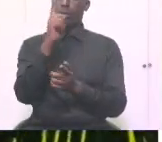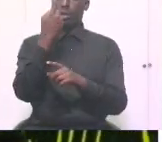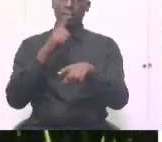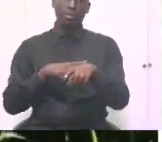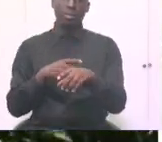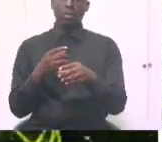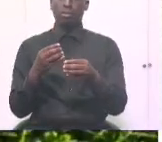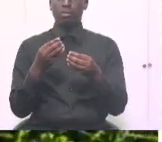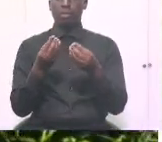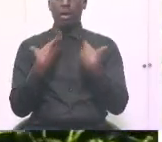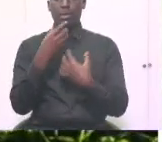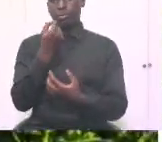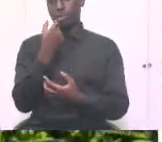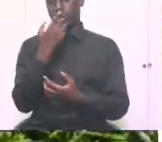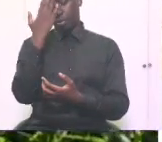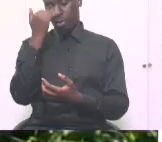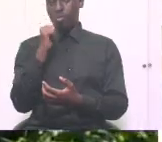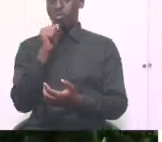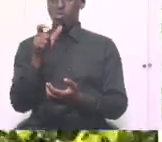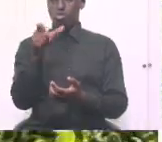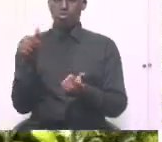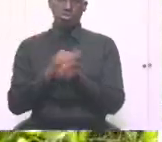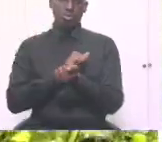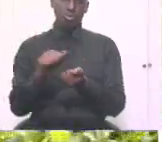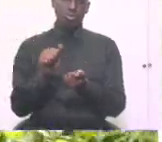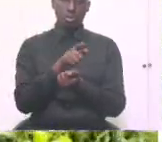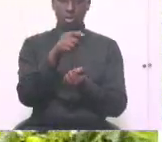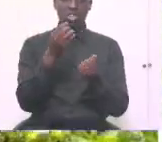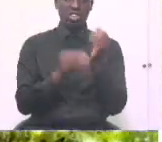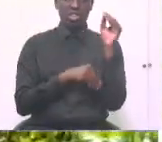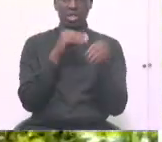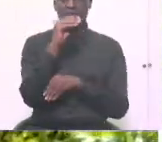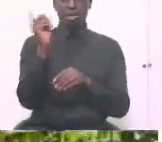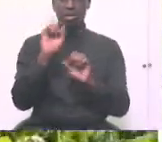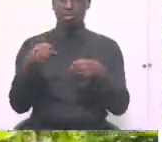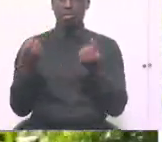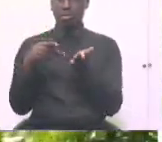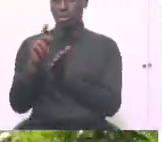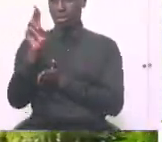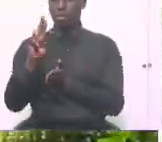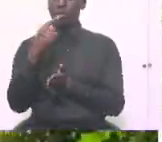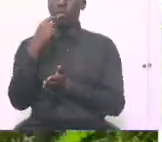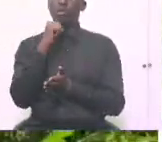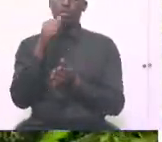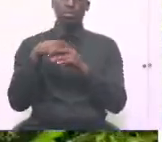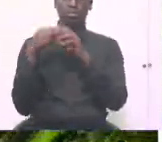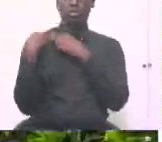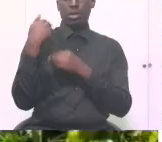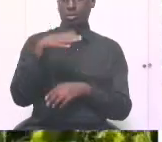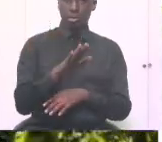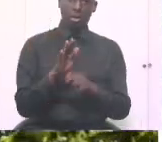bahawe umuti, cyane ko ngo ubonewe n'izi nkende ntashobora kubaza ubwishyu, kuko ngo yaba kaminuza ivuga ko izi nkende zitari mu nshingano